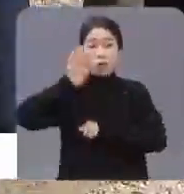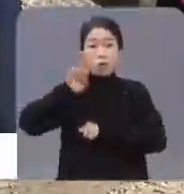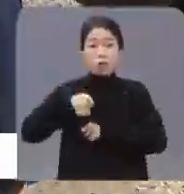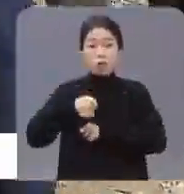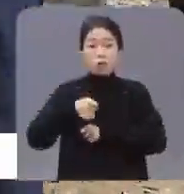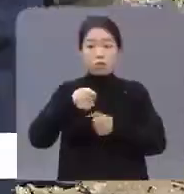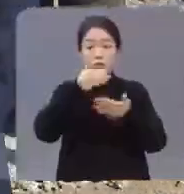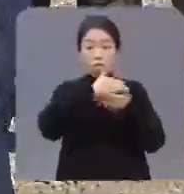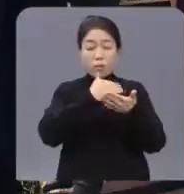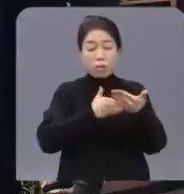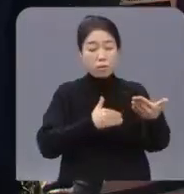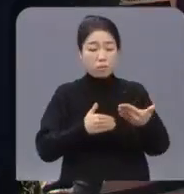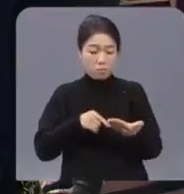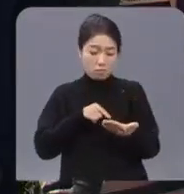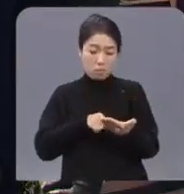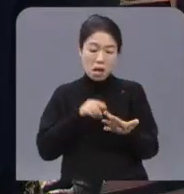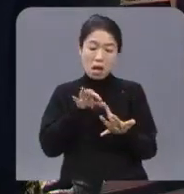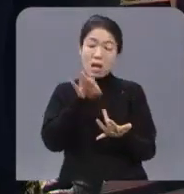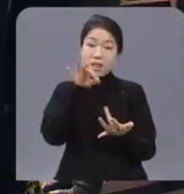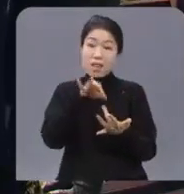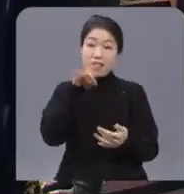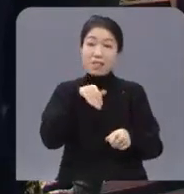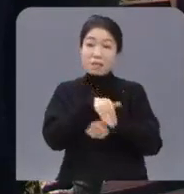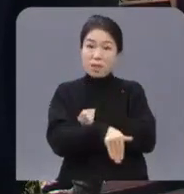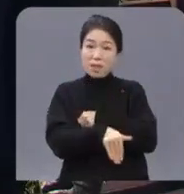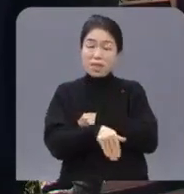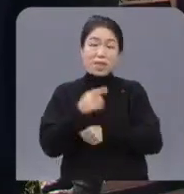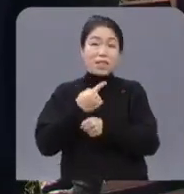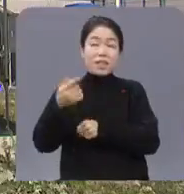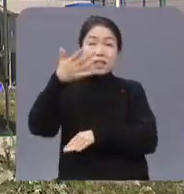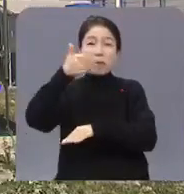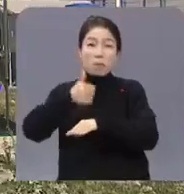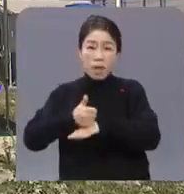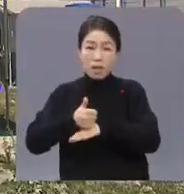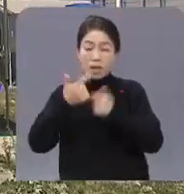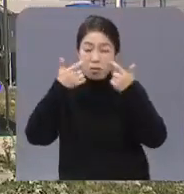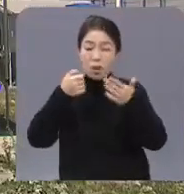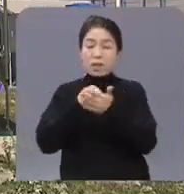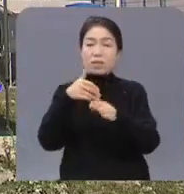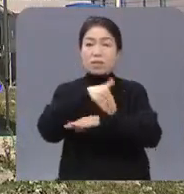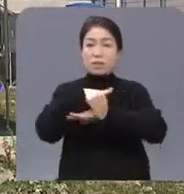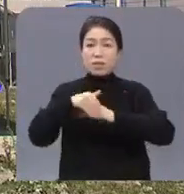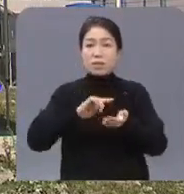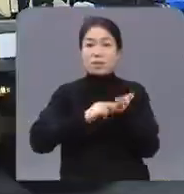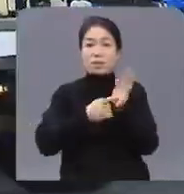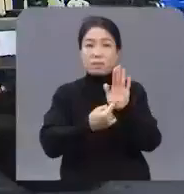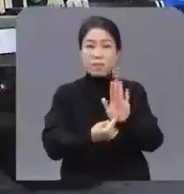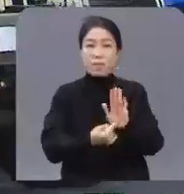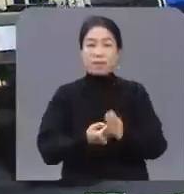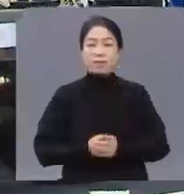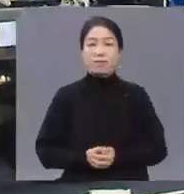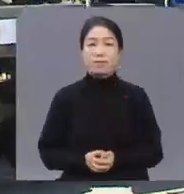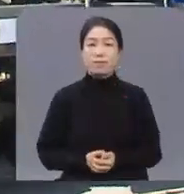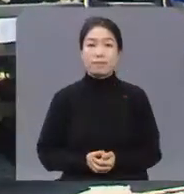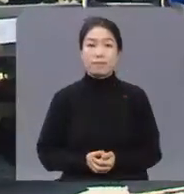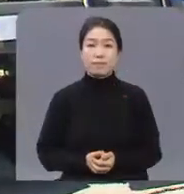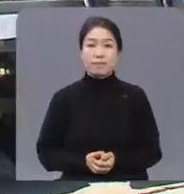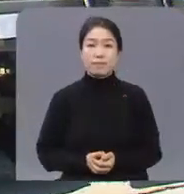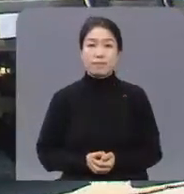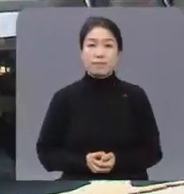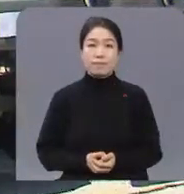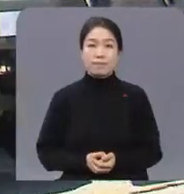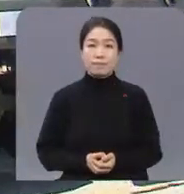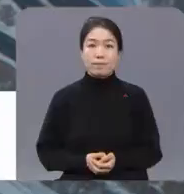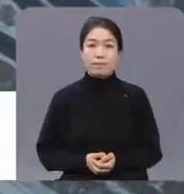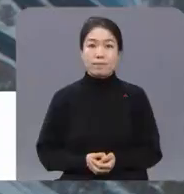제시하는 곳 가운데 시가 선택하는 방식으로 내년 말까지 확정할 것이라고 밝혔습니다 KBS 뉴스 유승용입니다